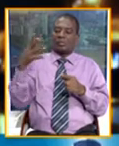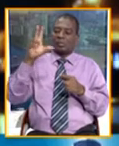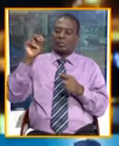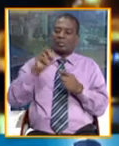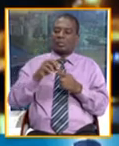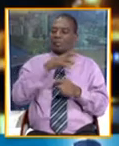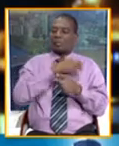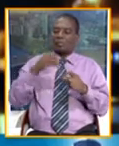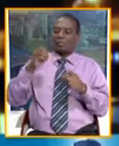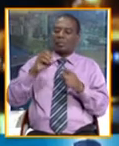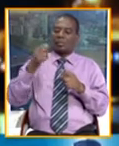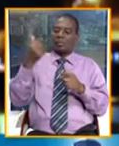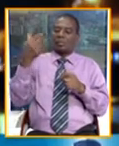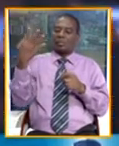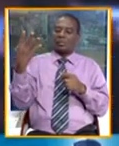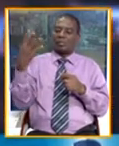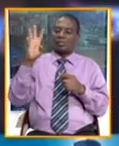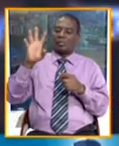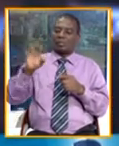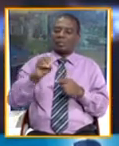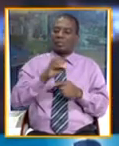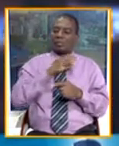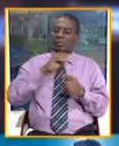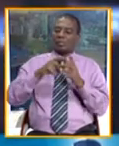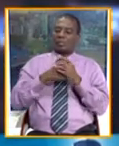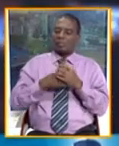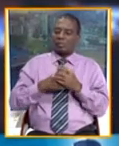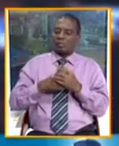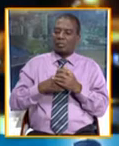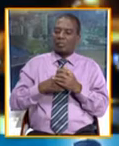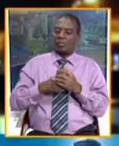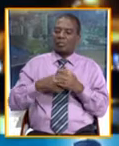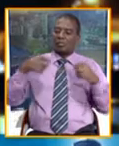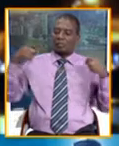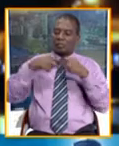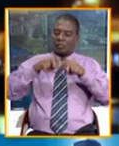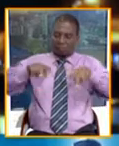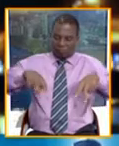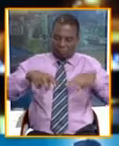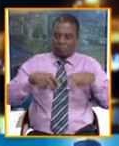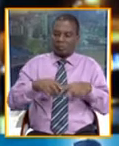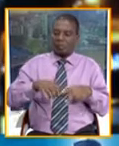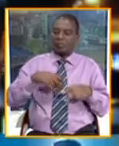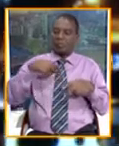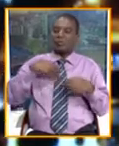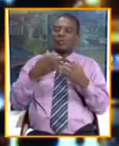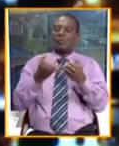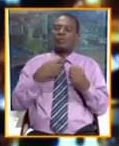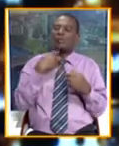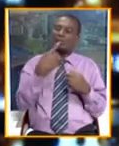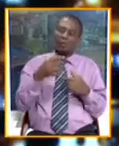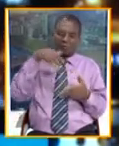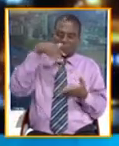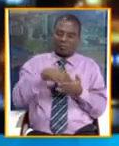à 17h45, ce sera la reprise de l'épreuve de sciences physiques. Je voulais vraiment encore